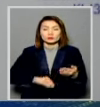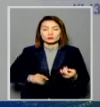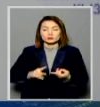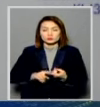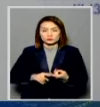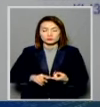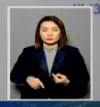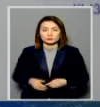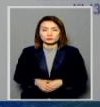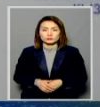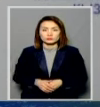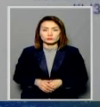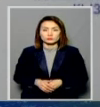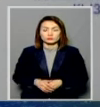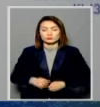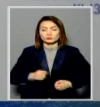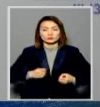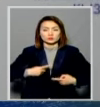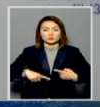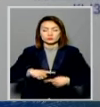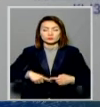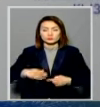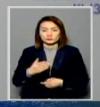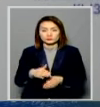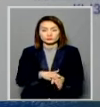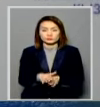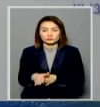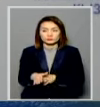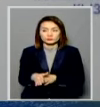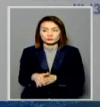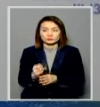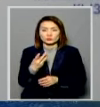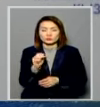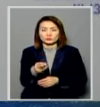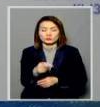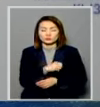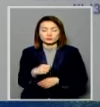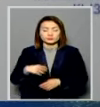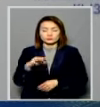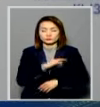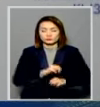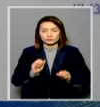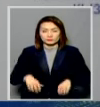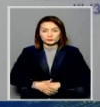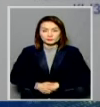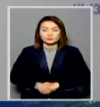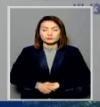байланысты жаңа кәсіпкерліктерде, кәсіпкер орындарда осы ашық жобасын өз еркімен пайдалануға